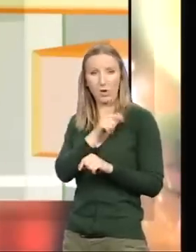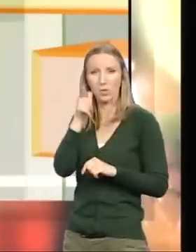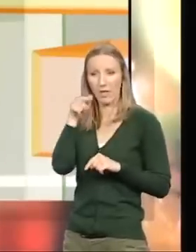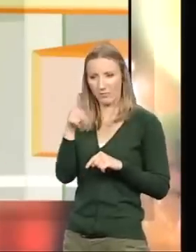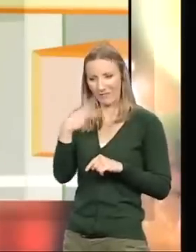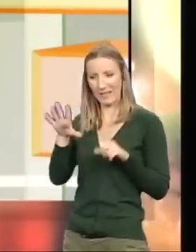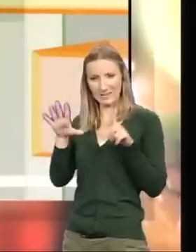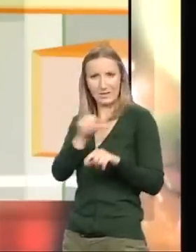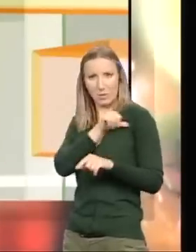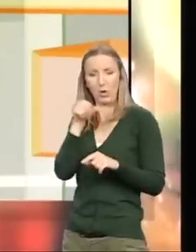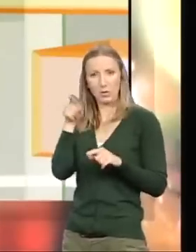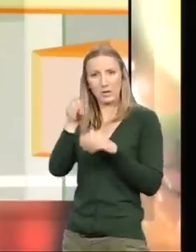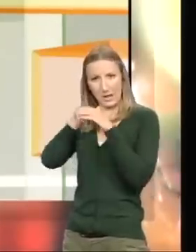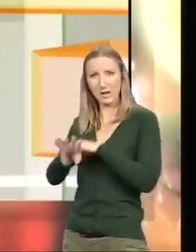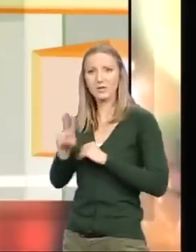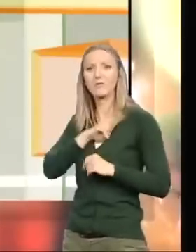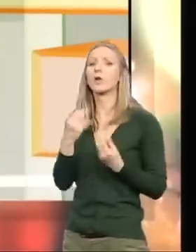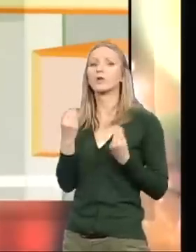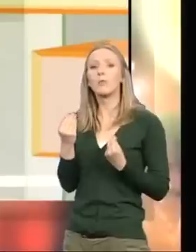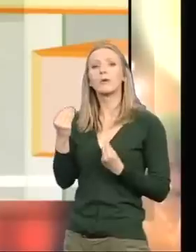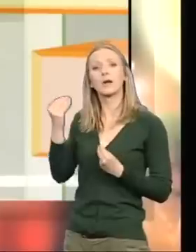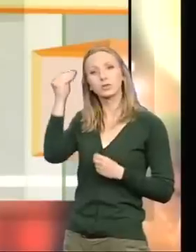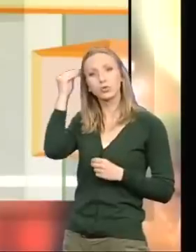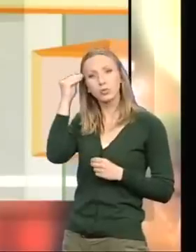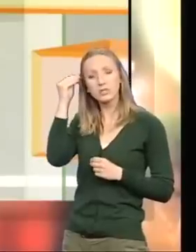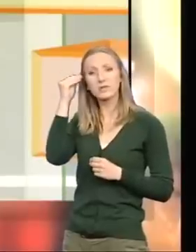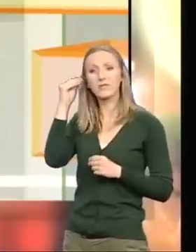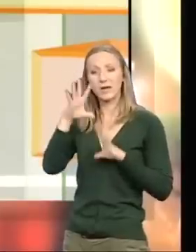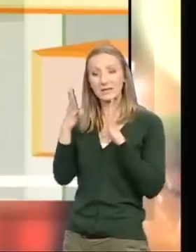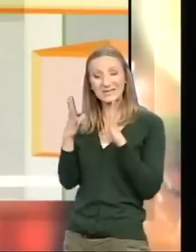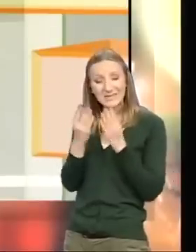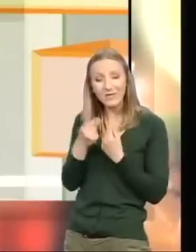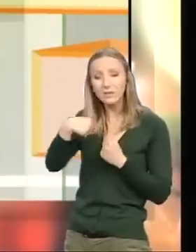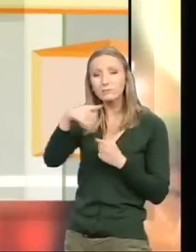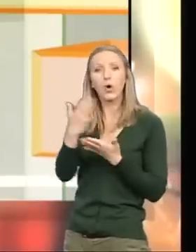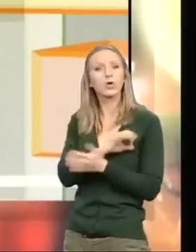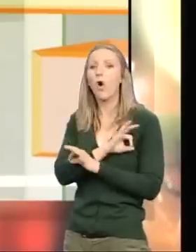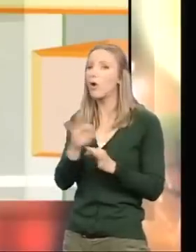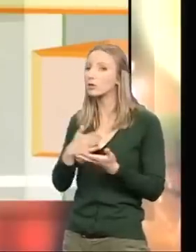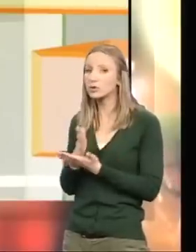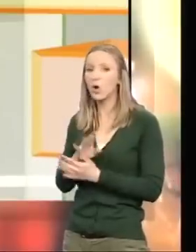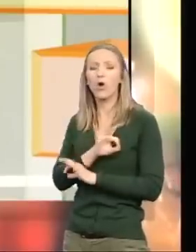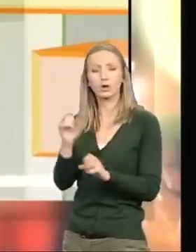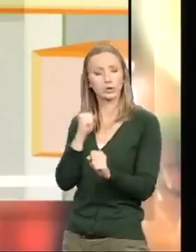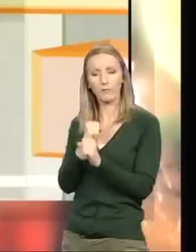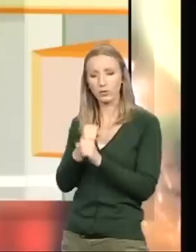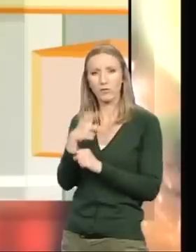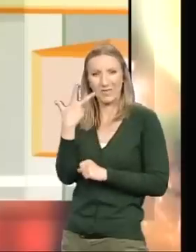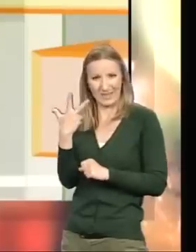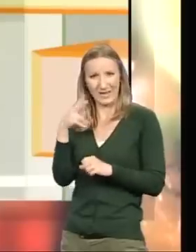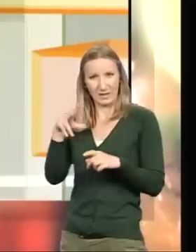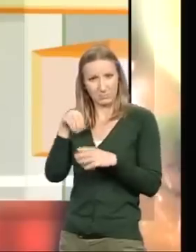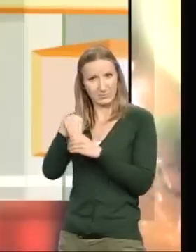toku te godine realizovan, imali jako dobra iskustva i svi korisnice su se odlično snašli, odlično su funkcionisali u te 300. zajednici, ali